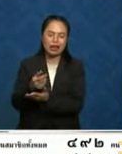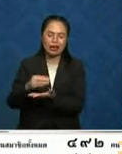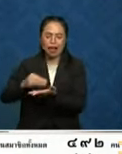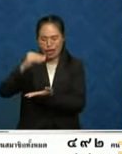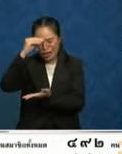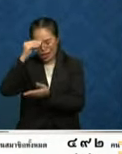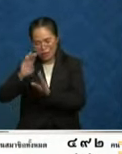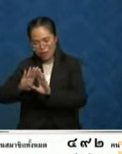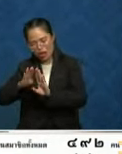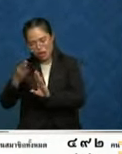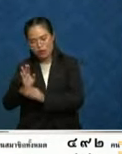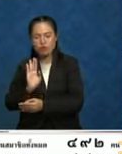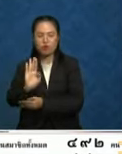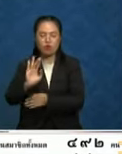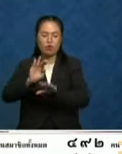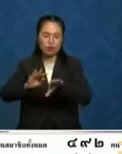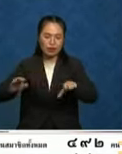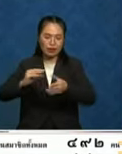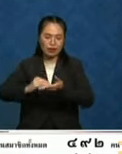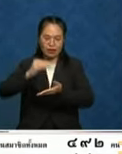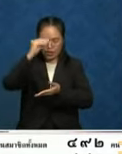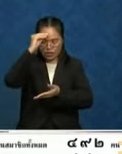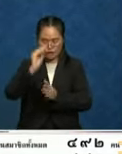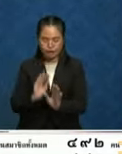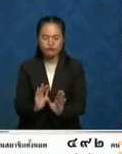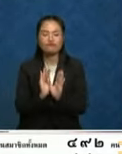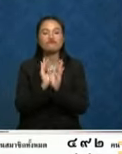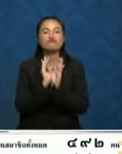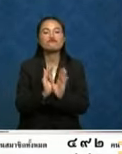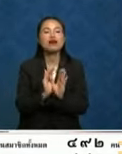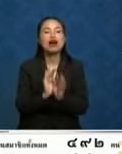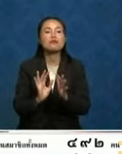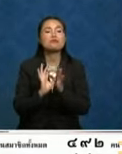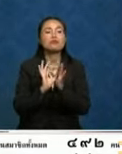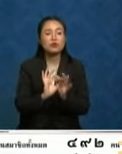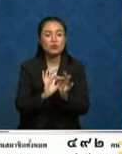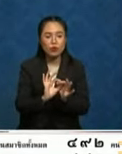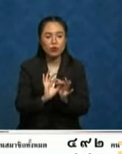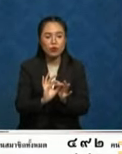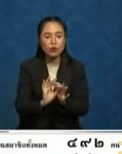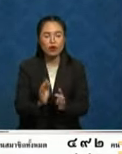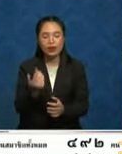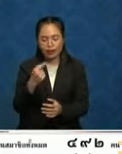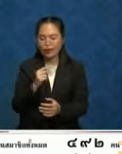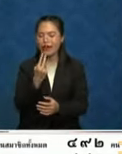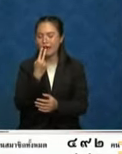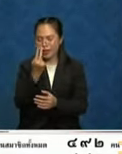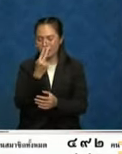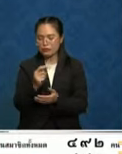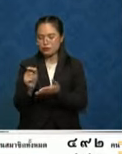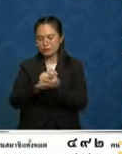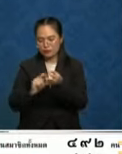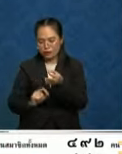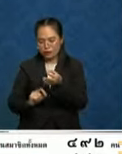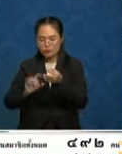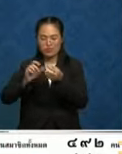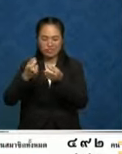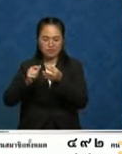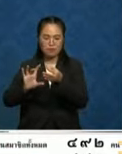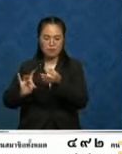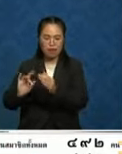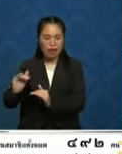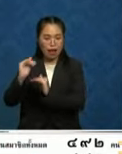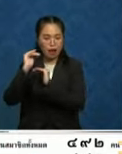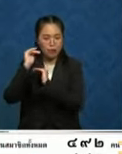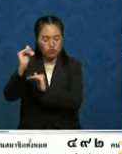ต่างๆนะครับก็ขออนุญาตฝากเป็นความกังวลครับไหนๆก็ท่านก็ร่างมาตรา 18แล้วน่าจะกำหนดมาตรการให้ชัด